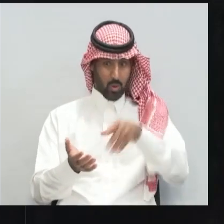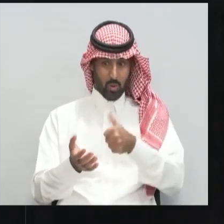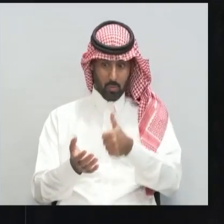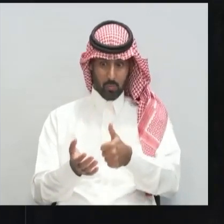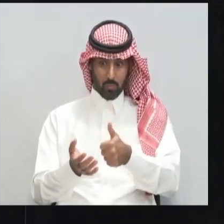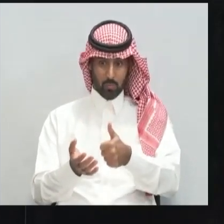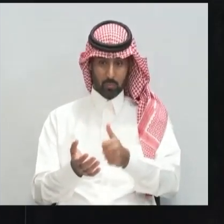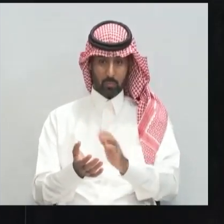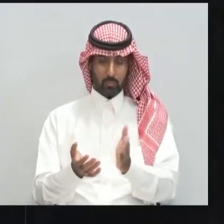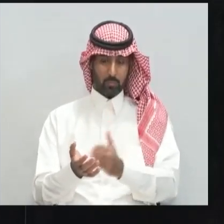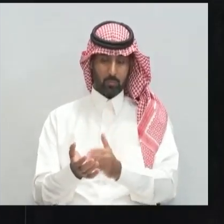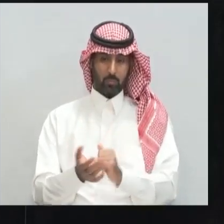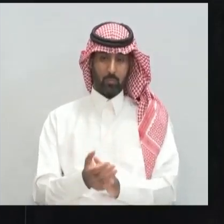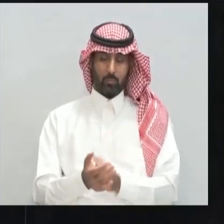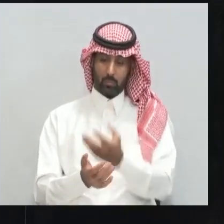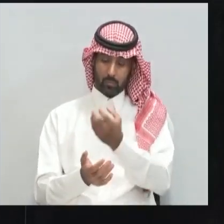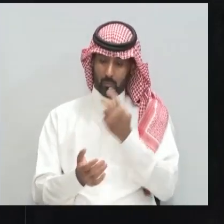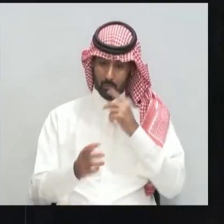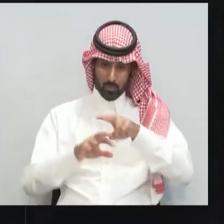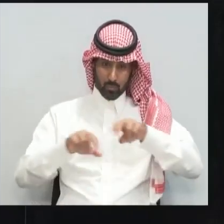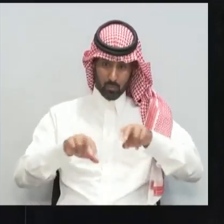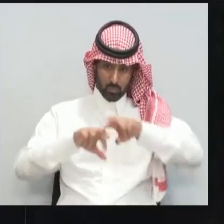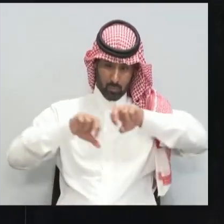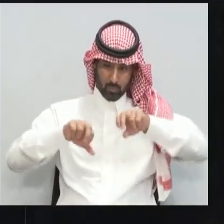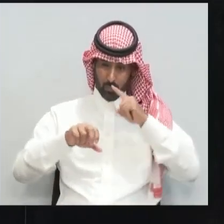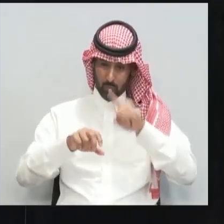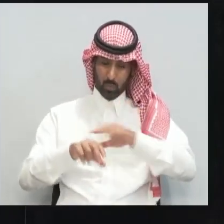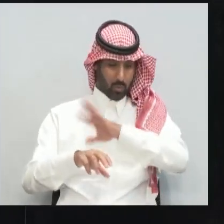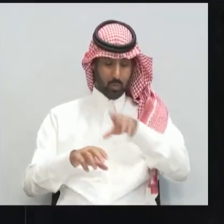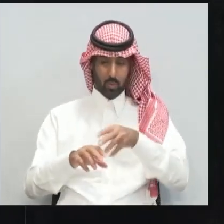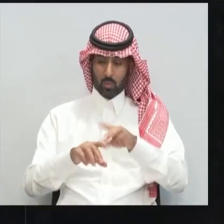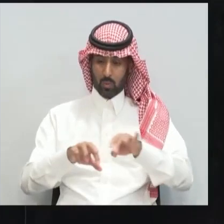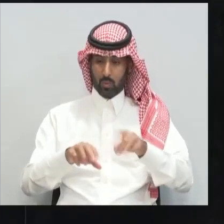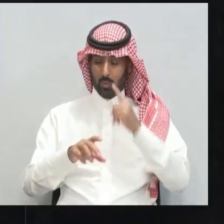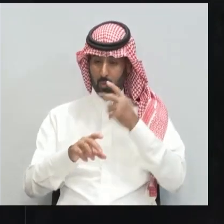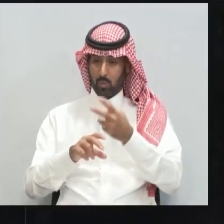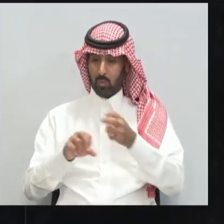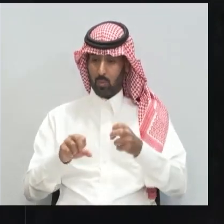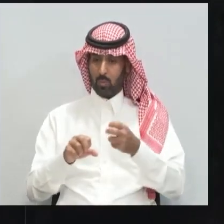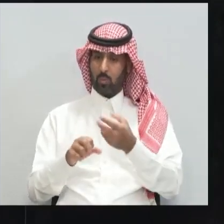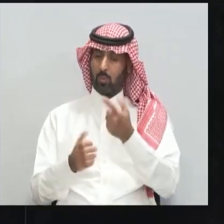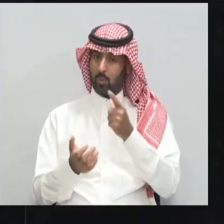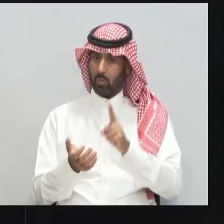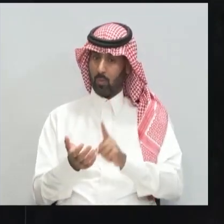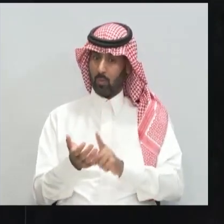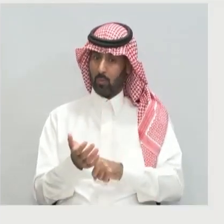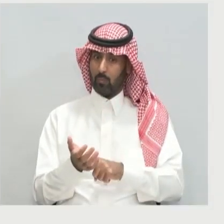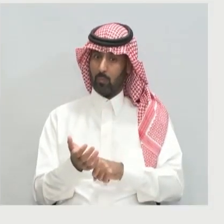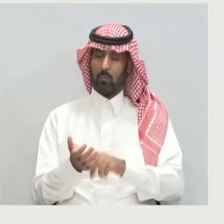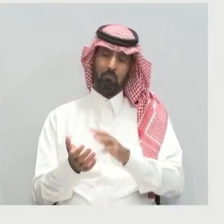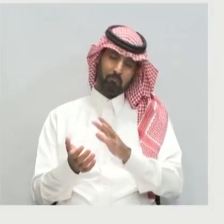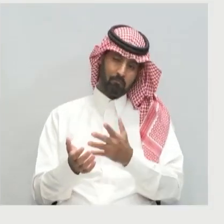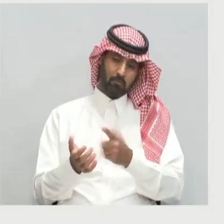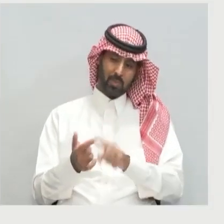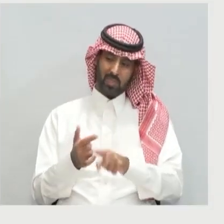جميع مصادر المعلومات عبر الانترنت موثوقا بها احسنتم بعض